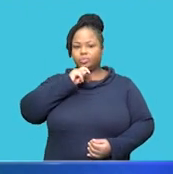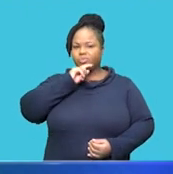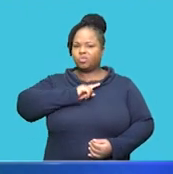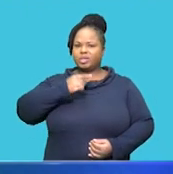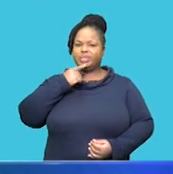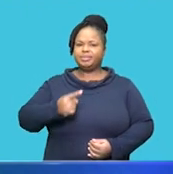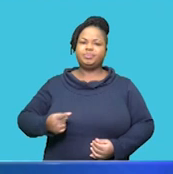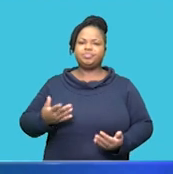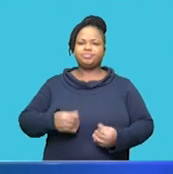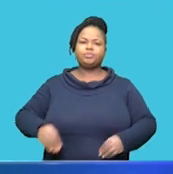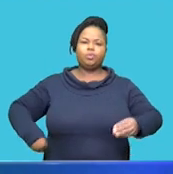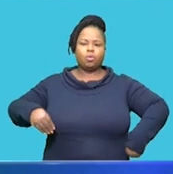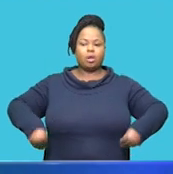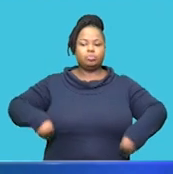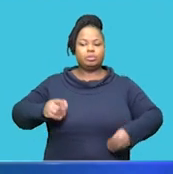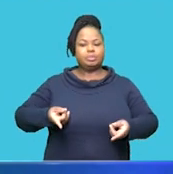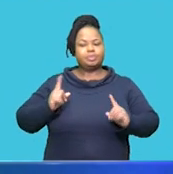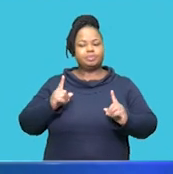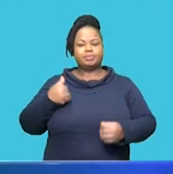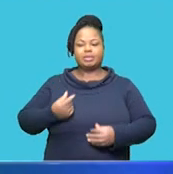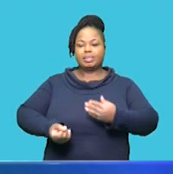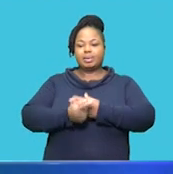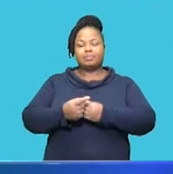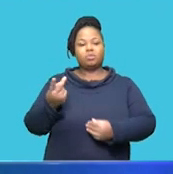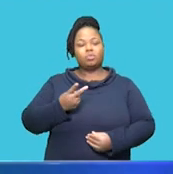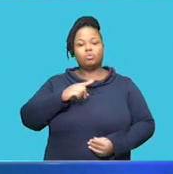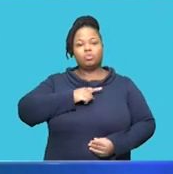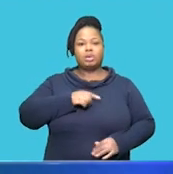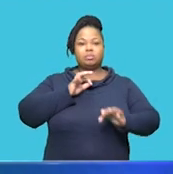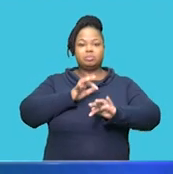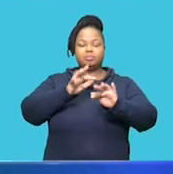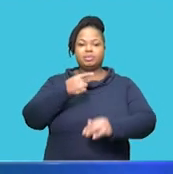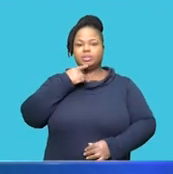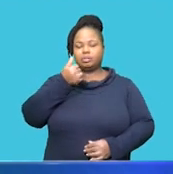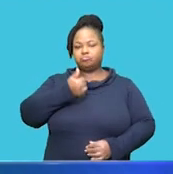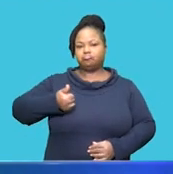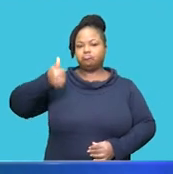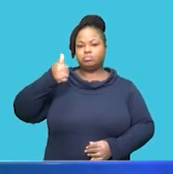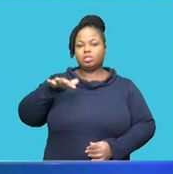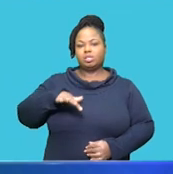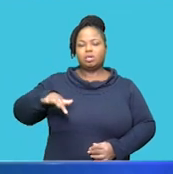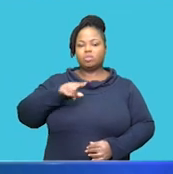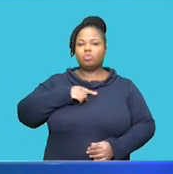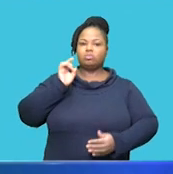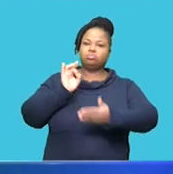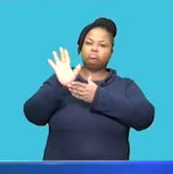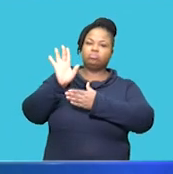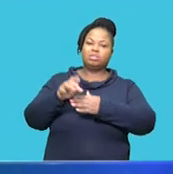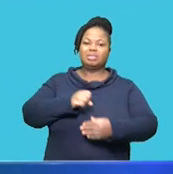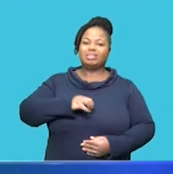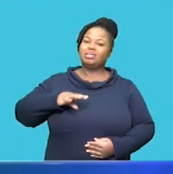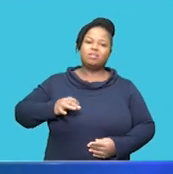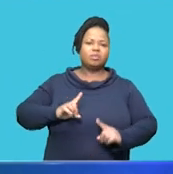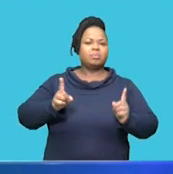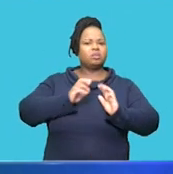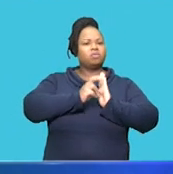zokungaphathi kahle kanye nenkohlakalo edlalubi phakathi kokunye. Ababhikishi bagxeka iziphathimandla zendawo ngokuxosha abasebenzi ngale